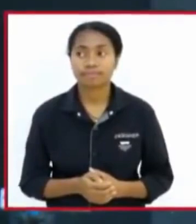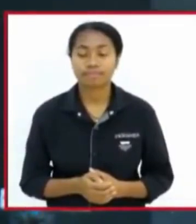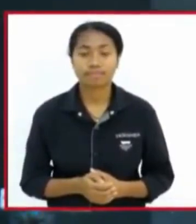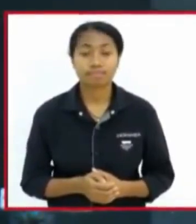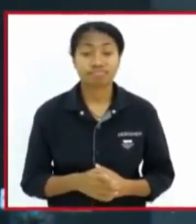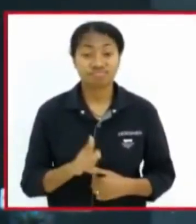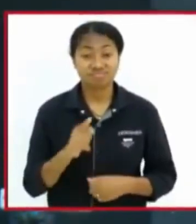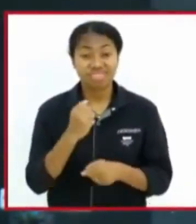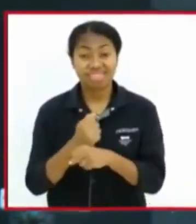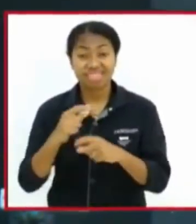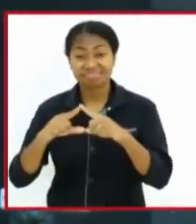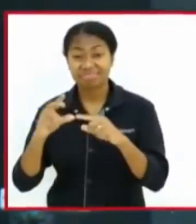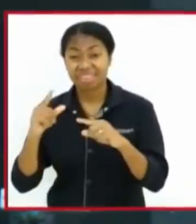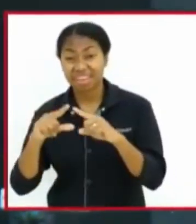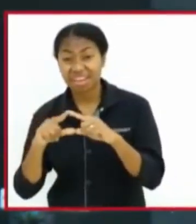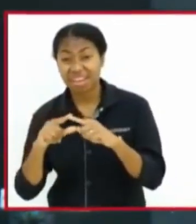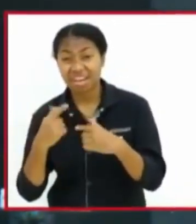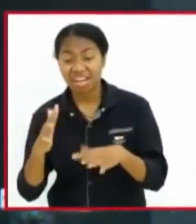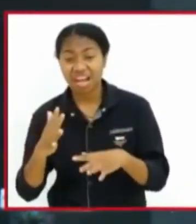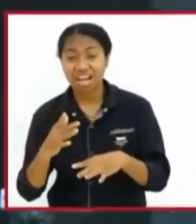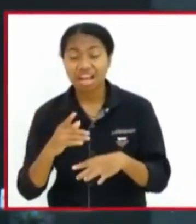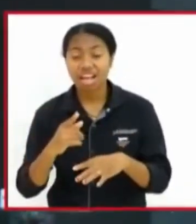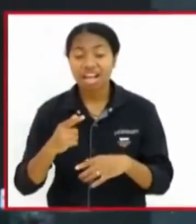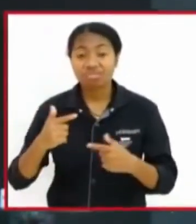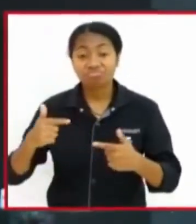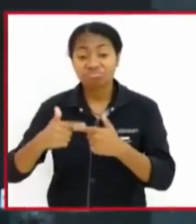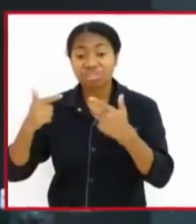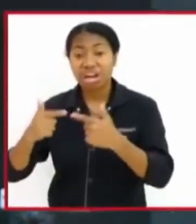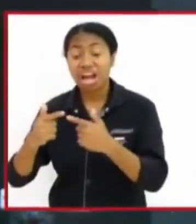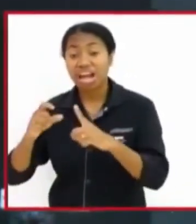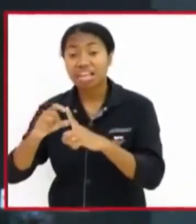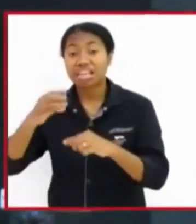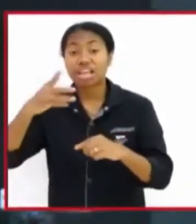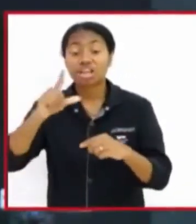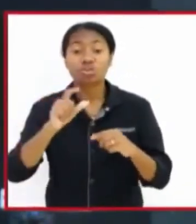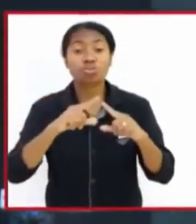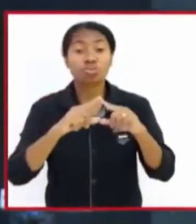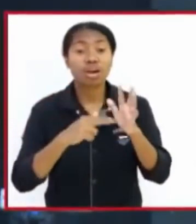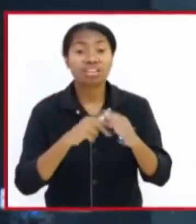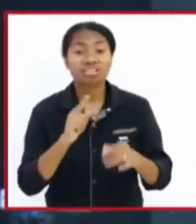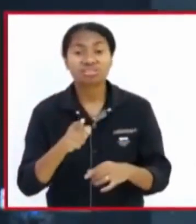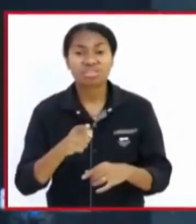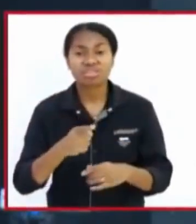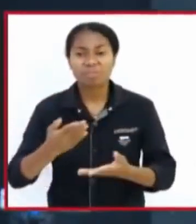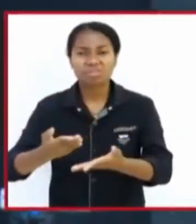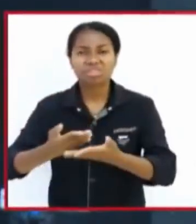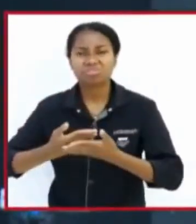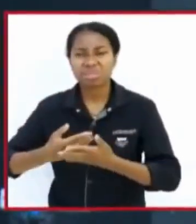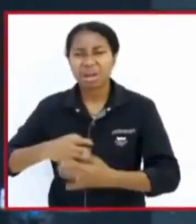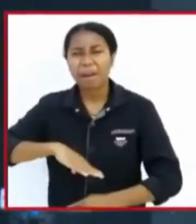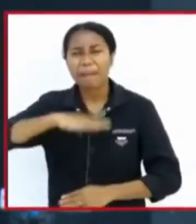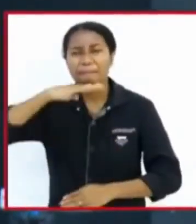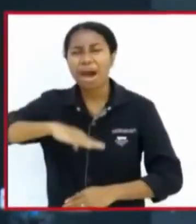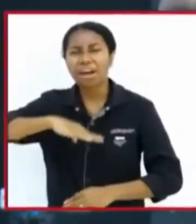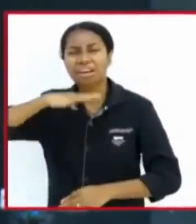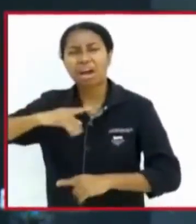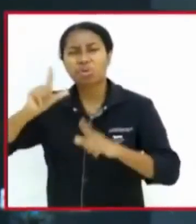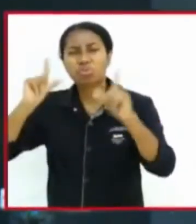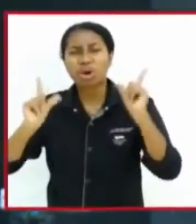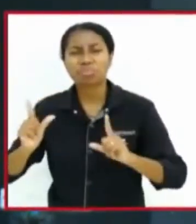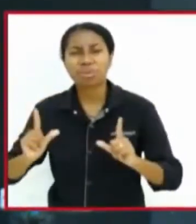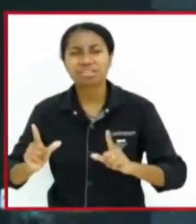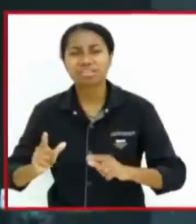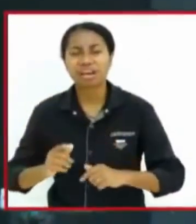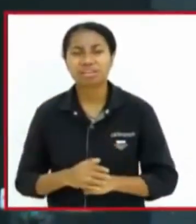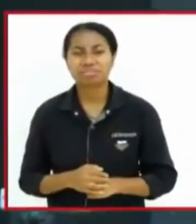gara-gara didahului serangan ini Liga Arab menyambut dengan kemarahan yang luar biasa mereka mengobarkan